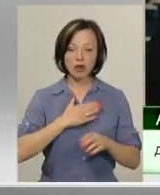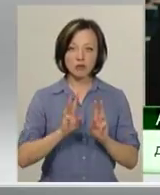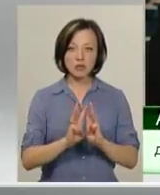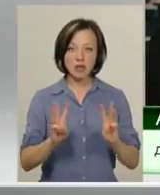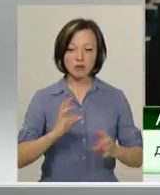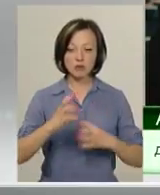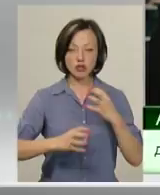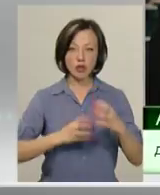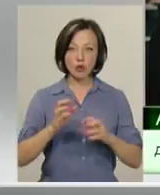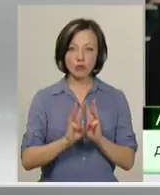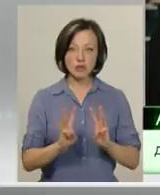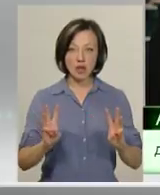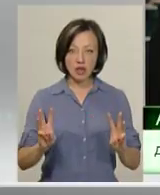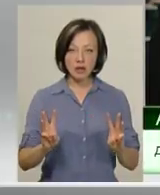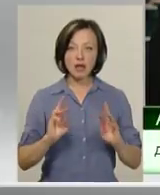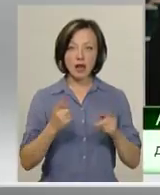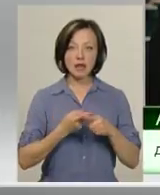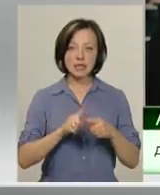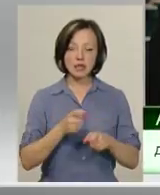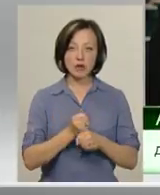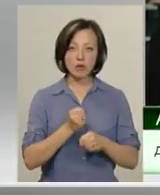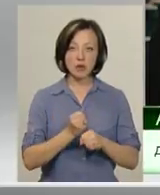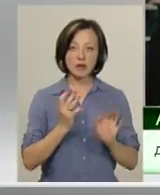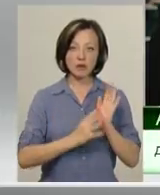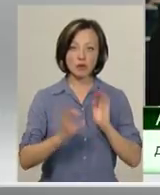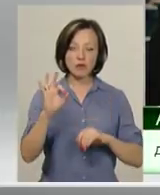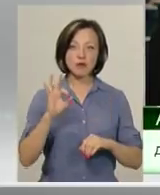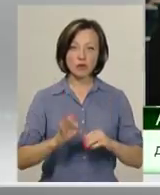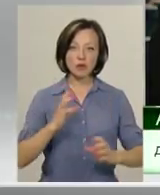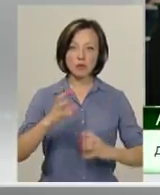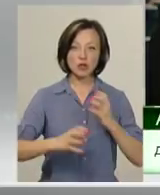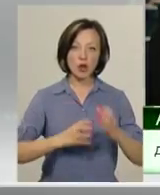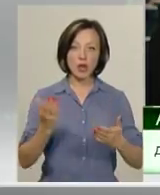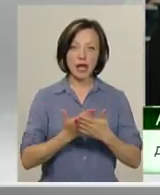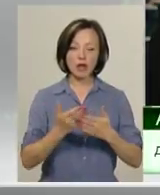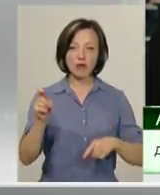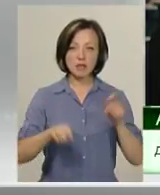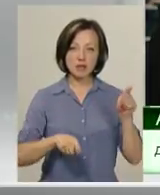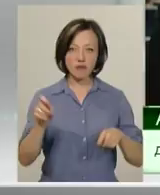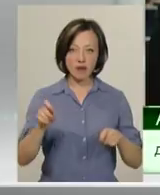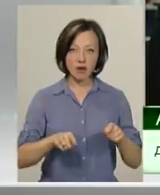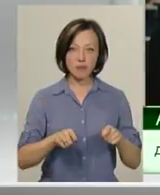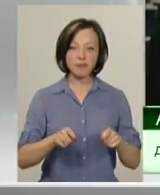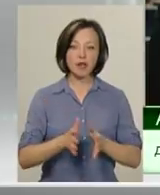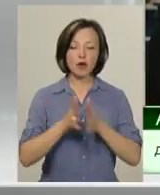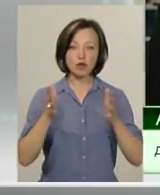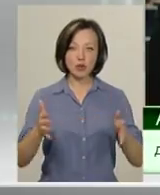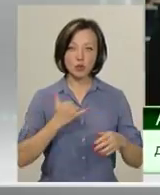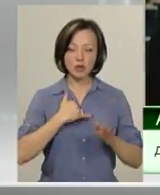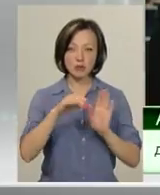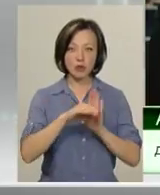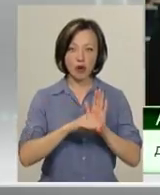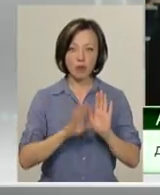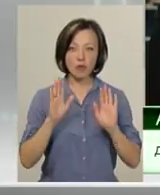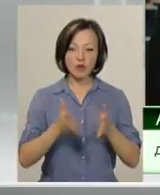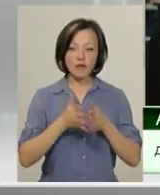а на міжнародному сайті, як це роблять 90% міжнародних кінофестивалів. У нас розширилась програма, у нас будуть повні